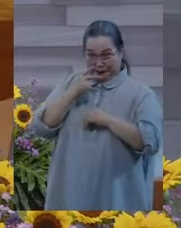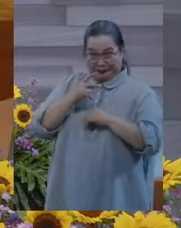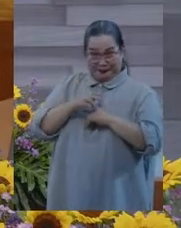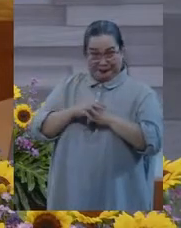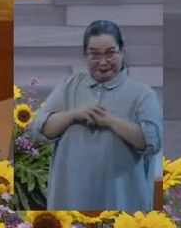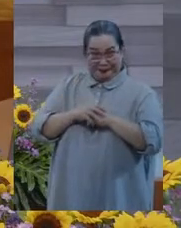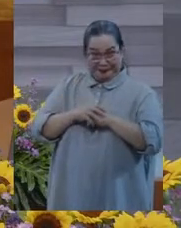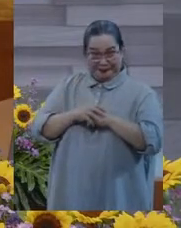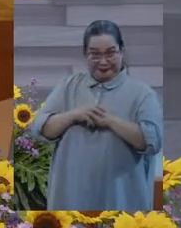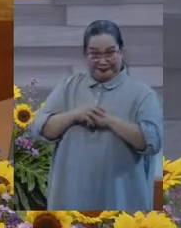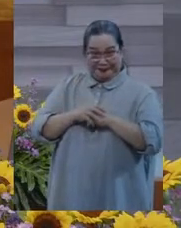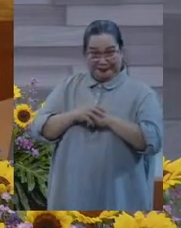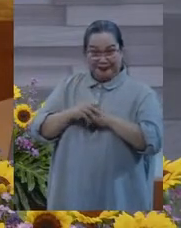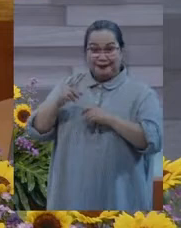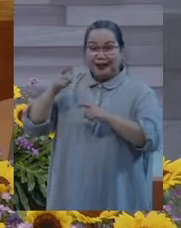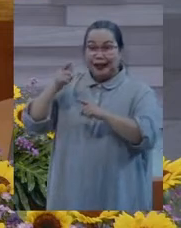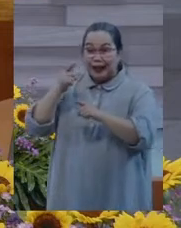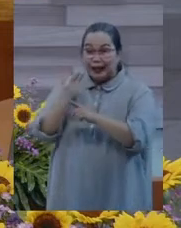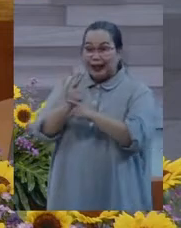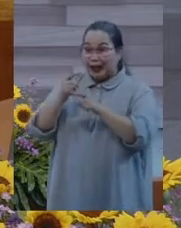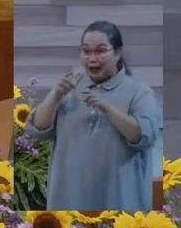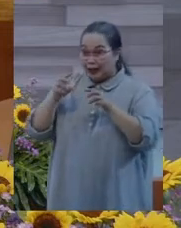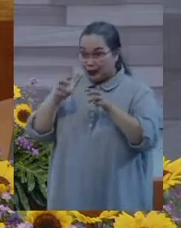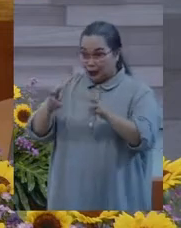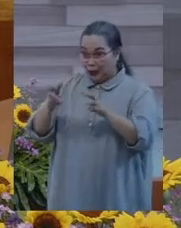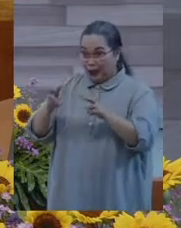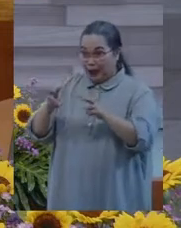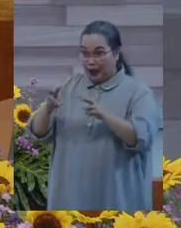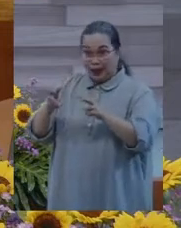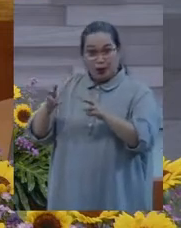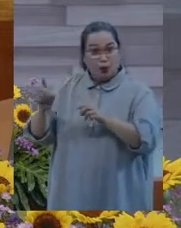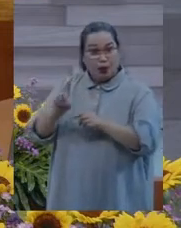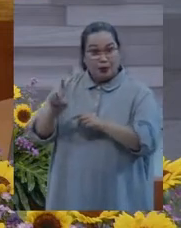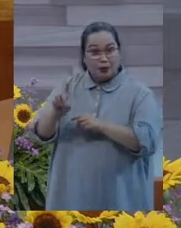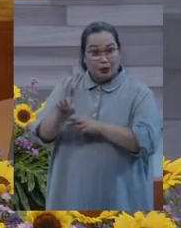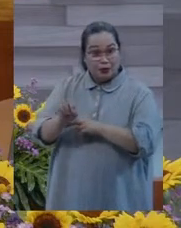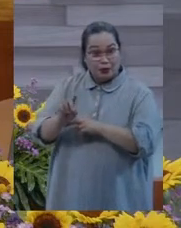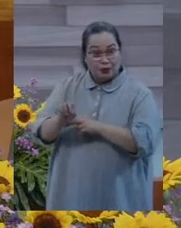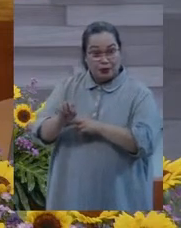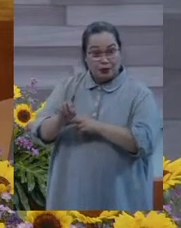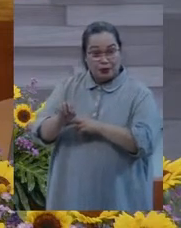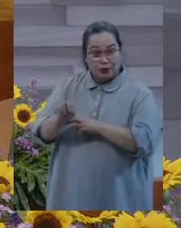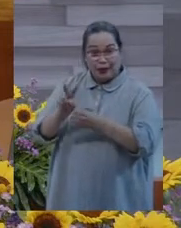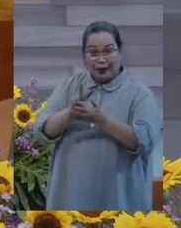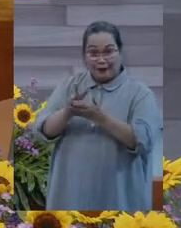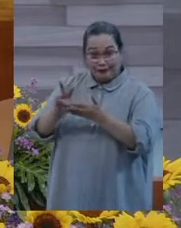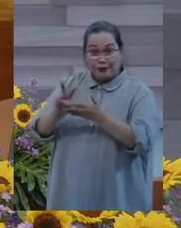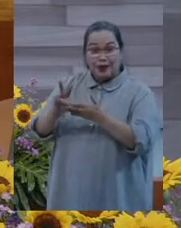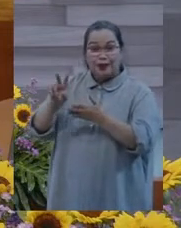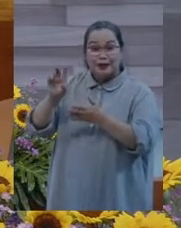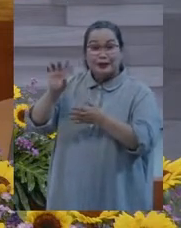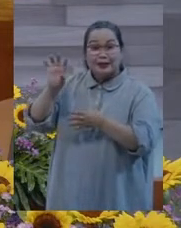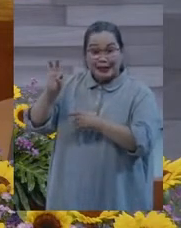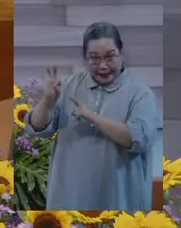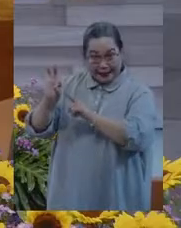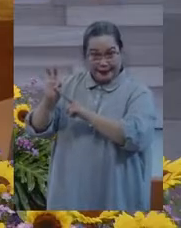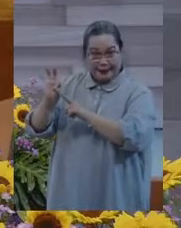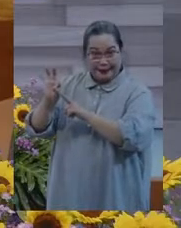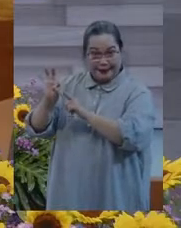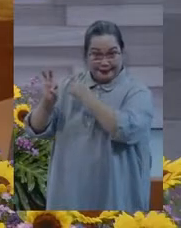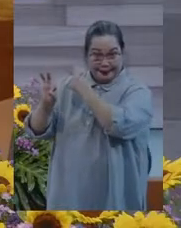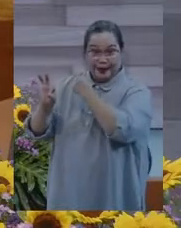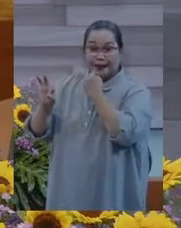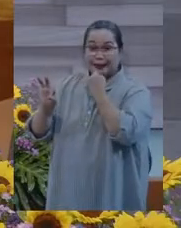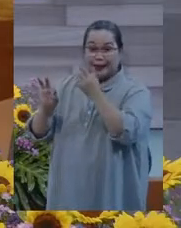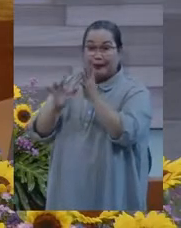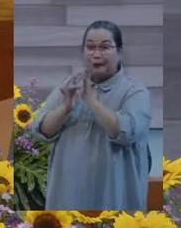Ang tamang pangungusap sa mga glorious ones ay nasa verse 9. Ang